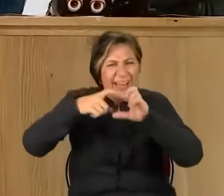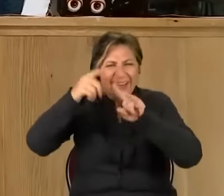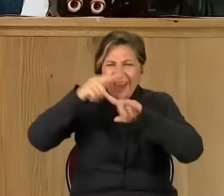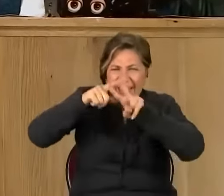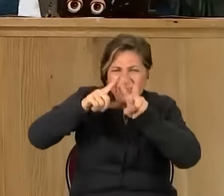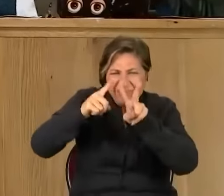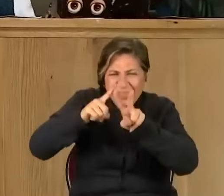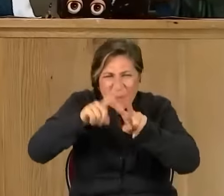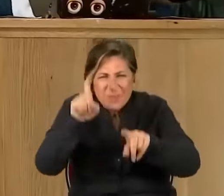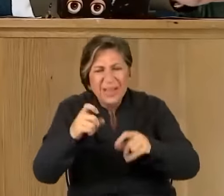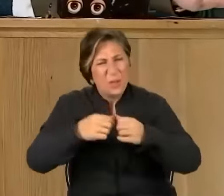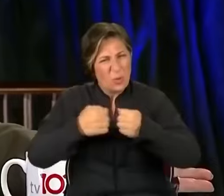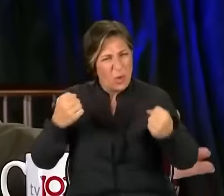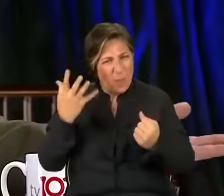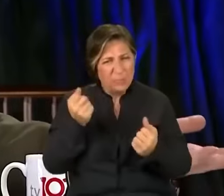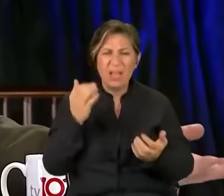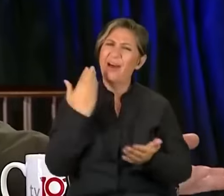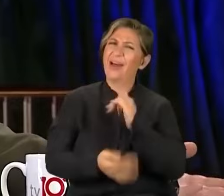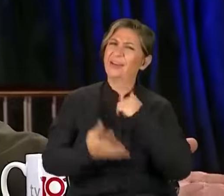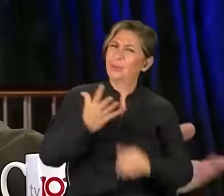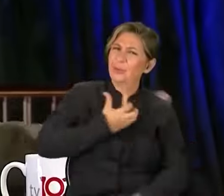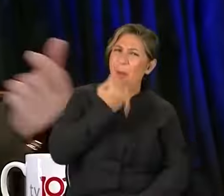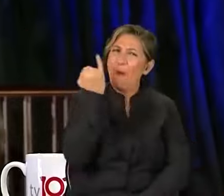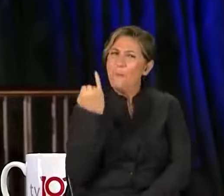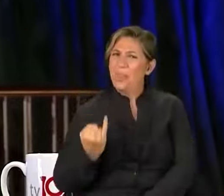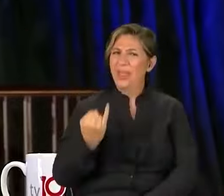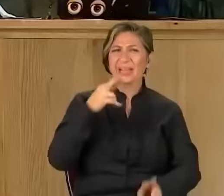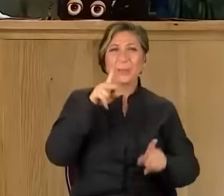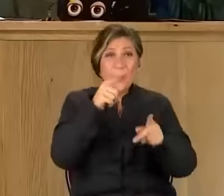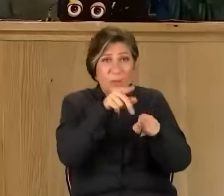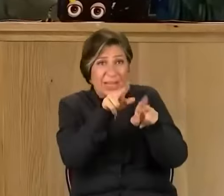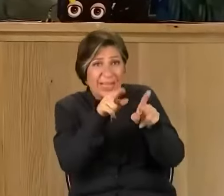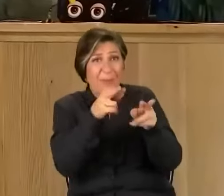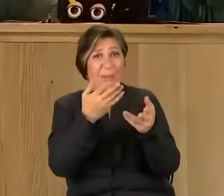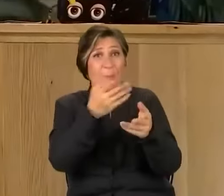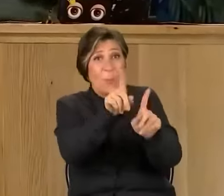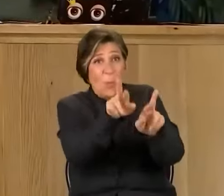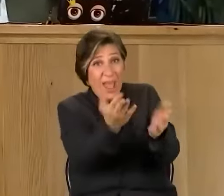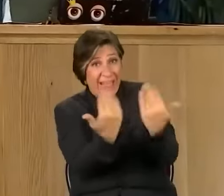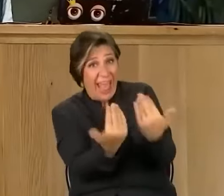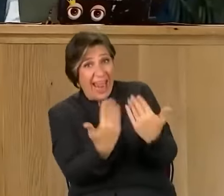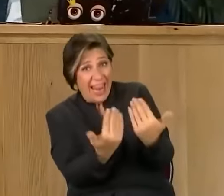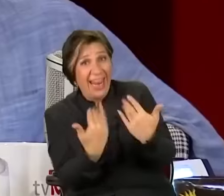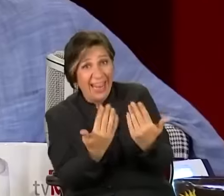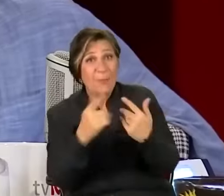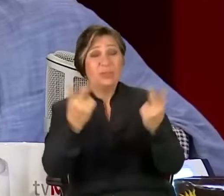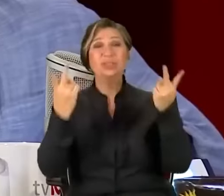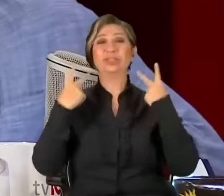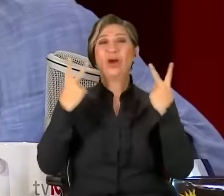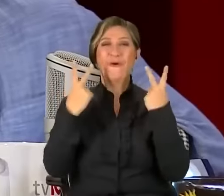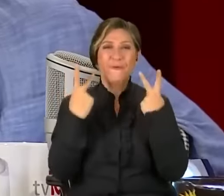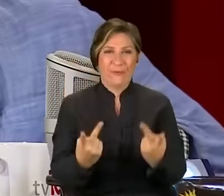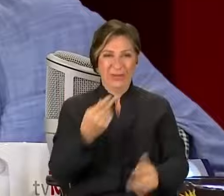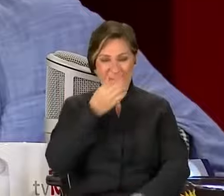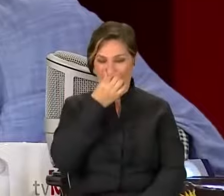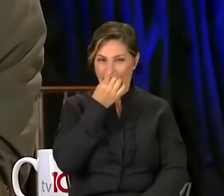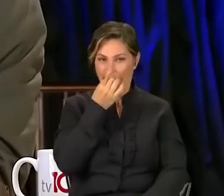mıydı? Rihanna mıydı? Kilo mu almış? Çok üzüldüm. Halbuki incelikti falan diye. Böyle, işte bana böyle şeylerle gel. Bu tabii, bir show tabii, programı, tabii.